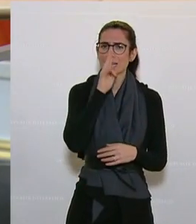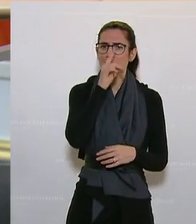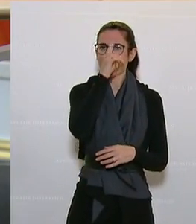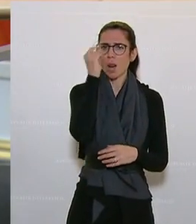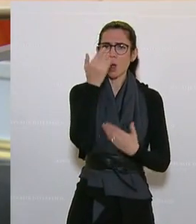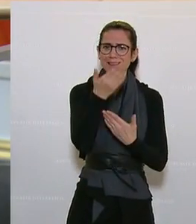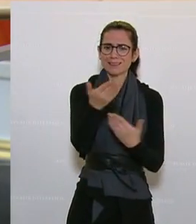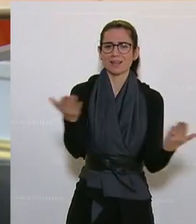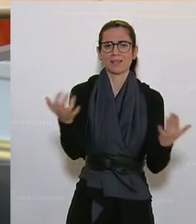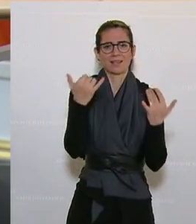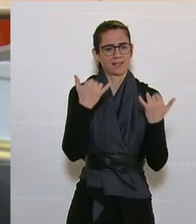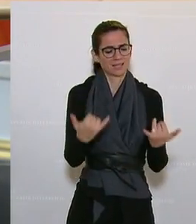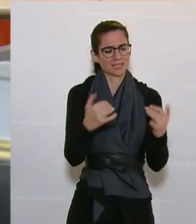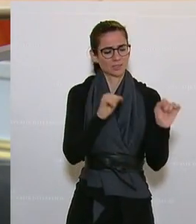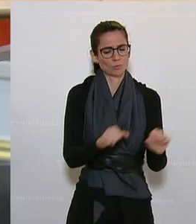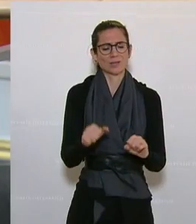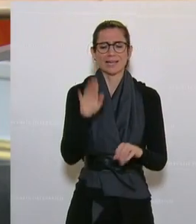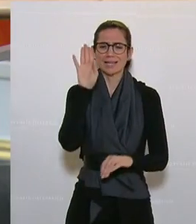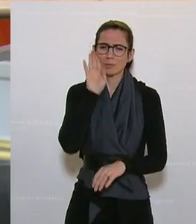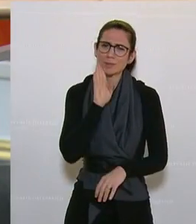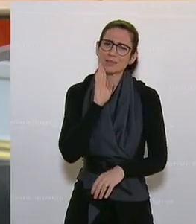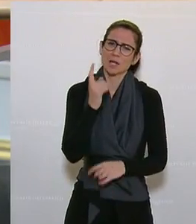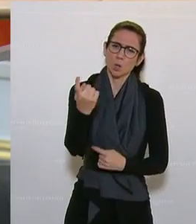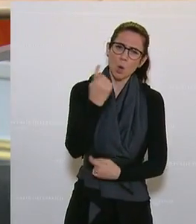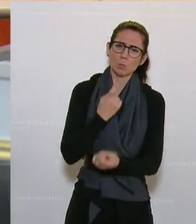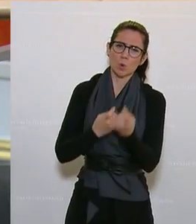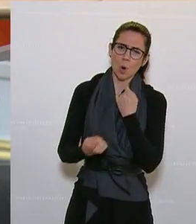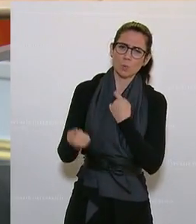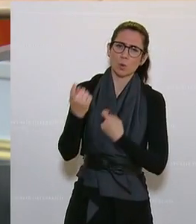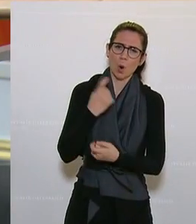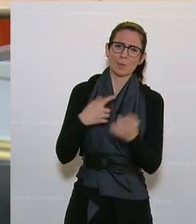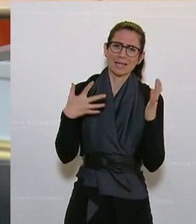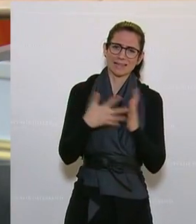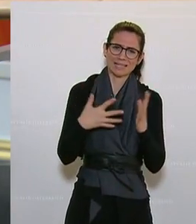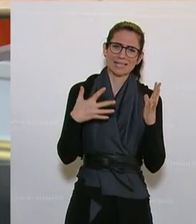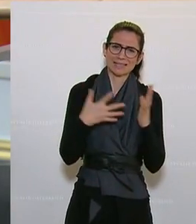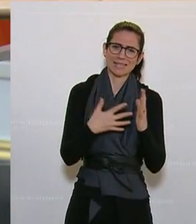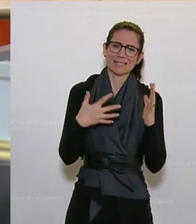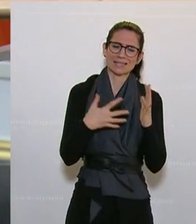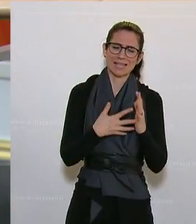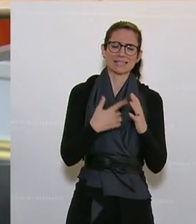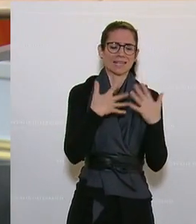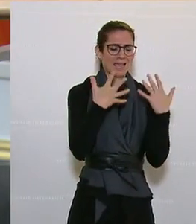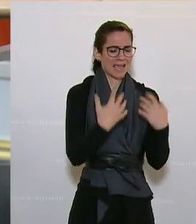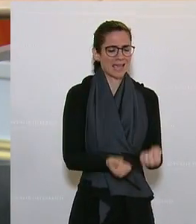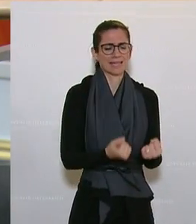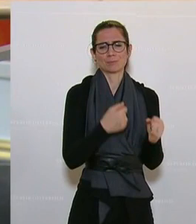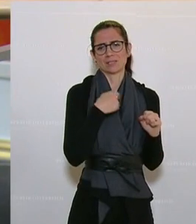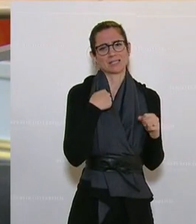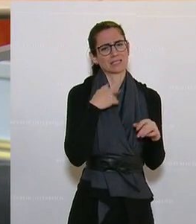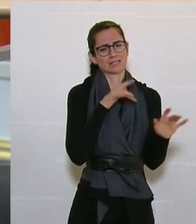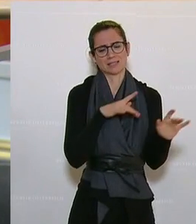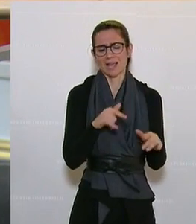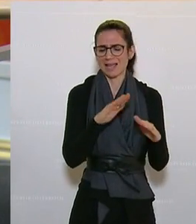diese Gelegenheit bekommt, geht's testen, lasst euch testen. Es bringt was. Gerade in der Zeit vor